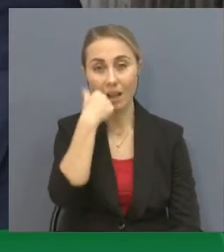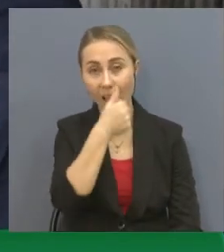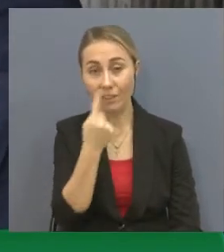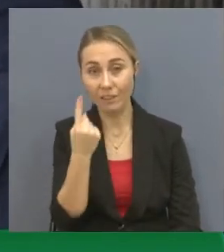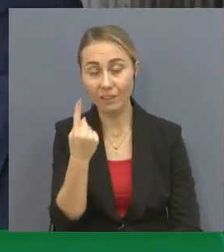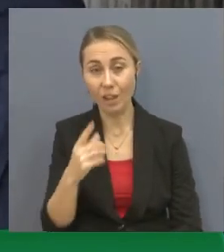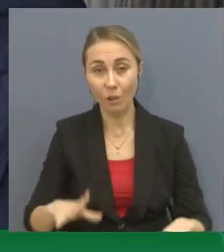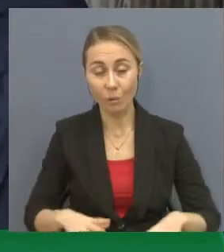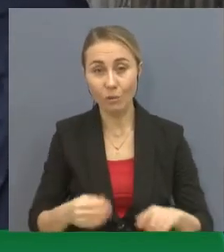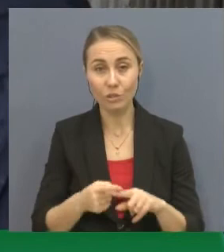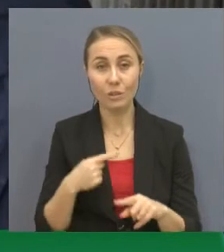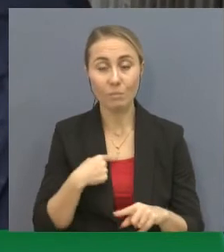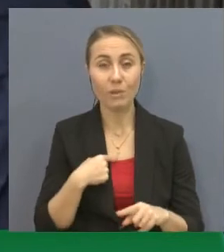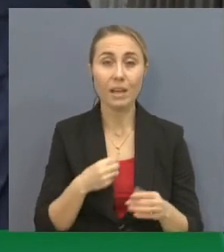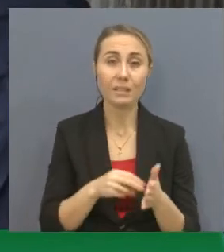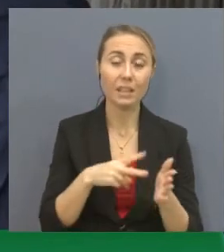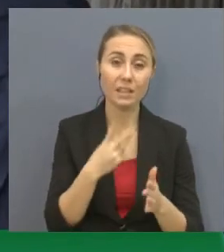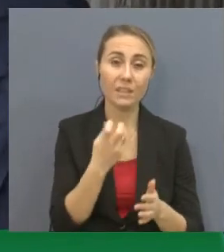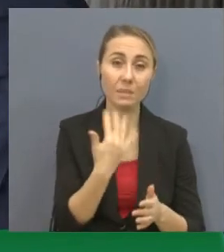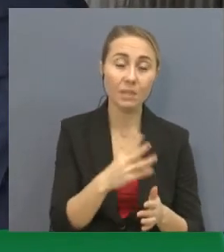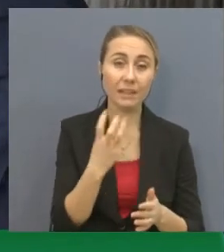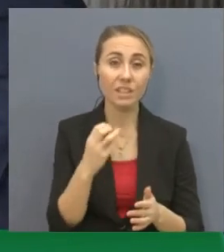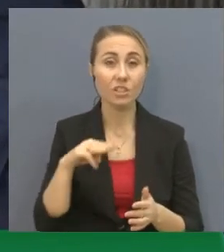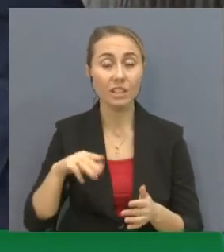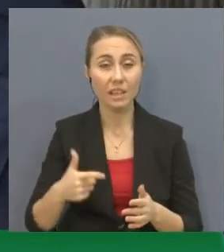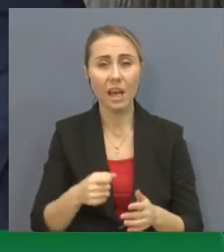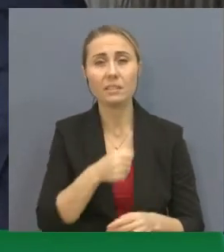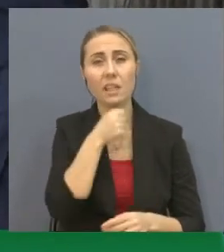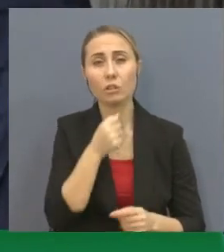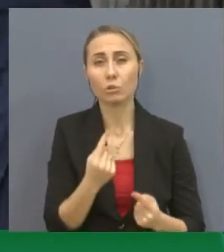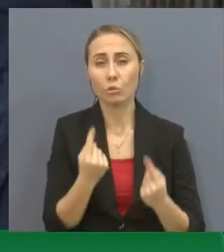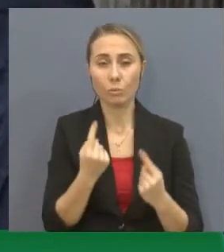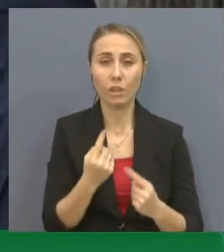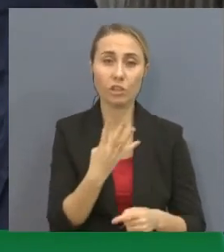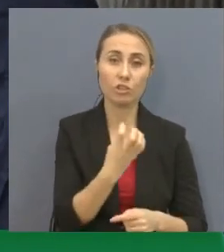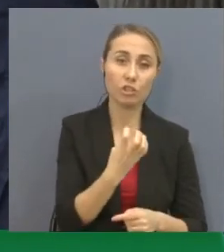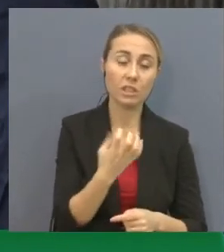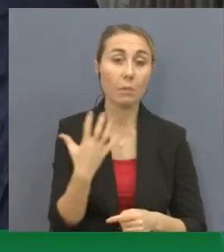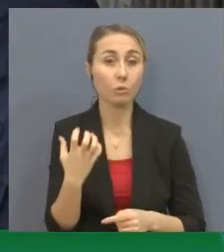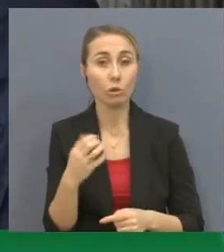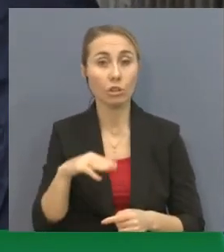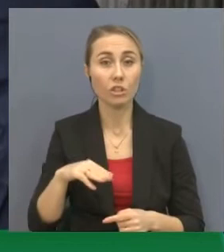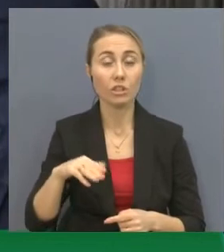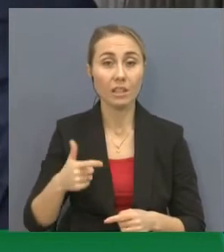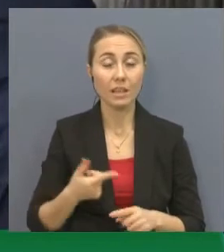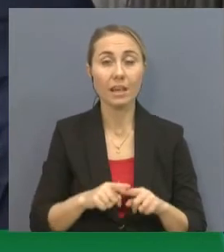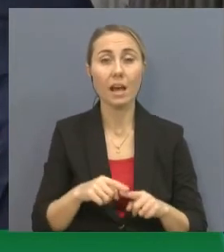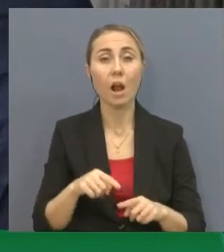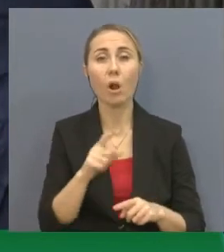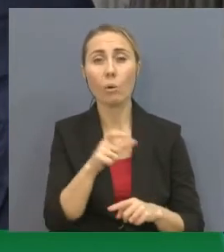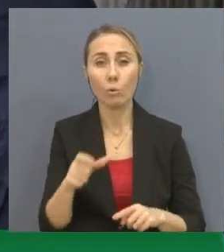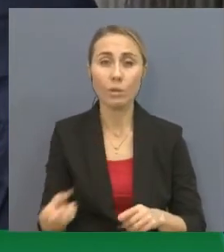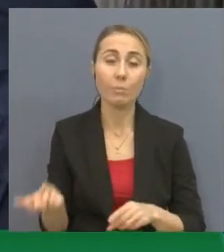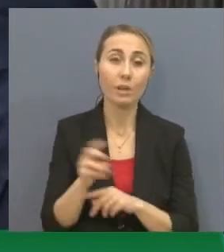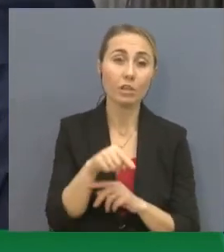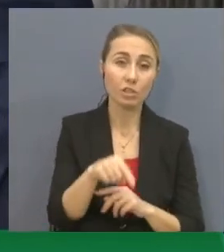оцениваем в 250-300 тысяч и я чуть постарше и крупнее скотт 400 500 тысяч люди приезжают выбирают